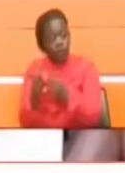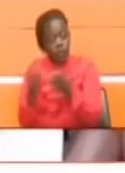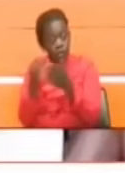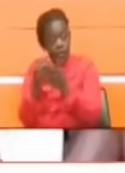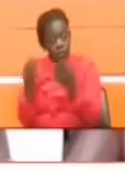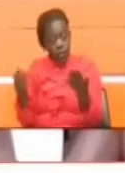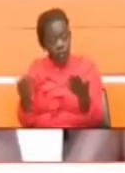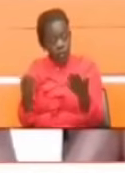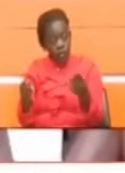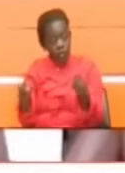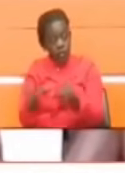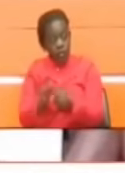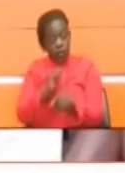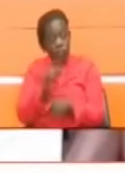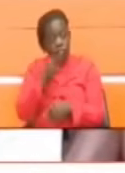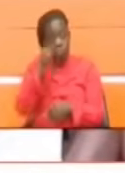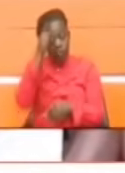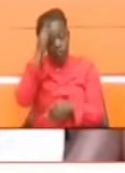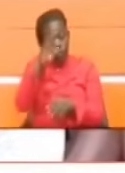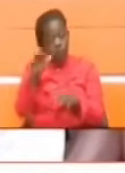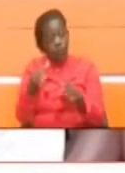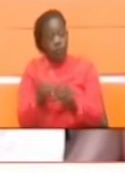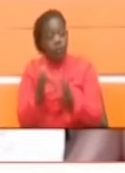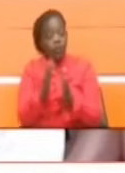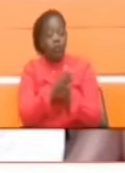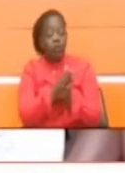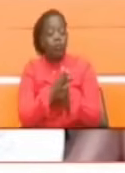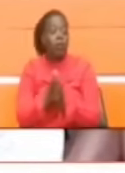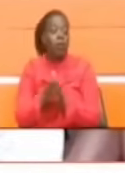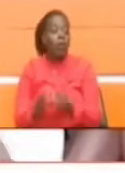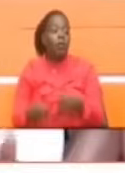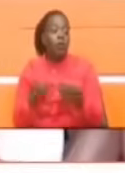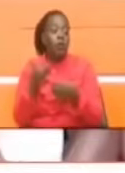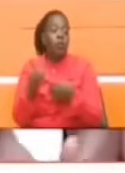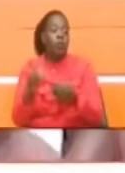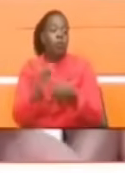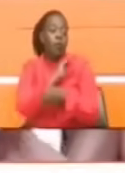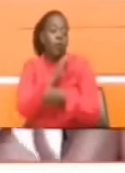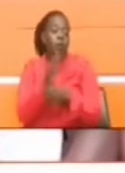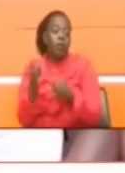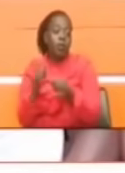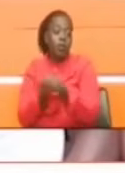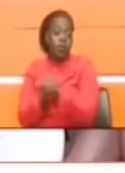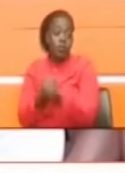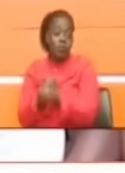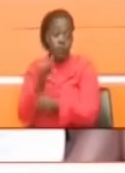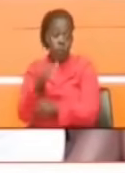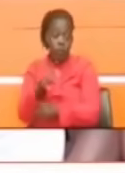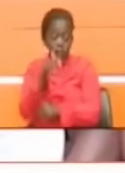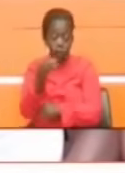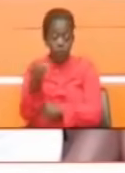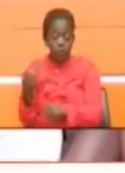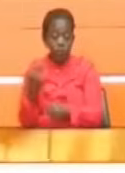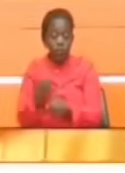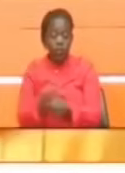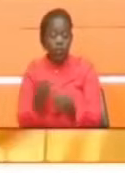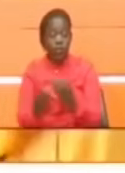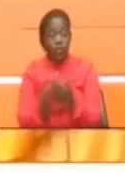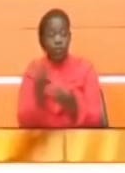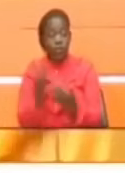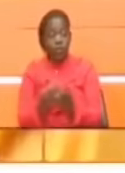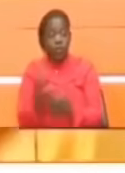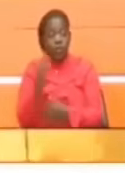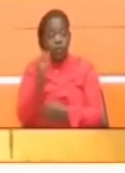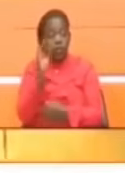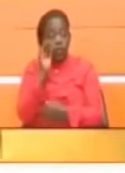nga ttiimu n'abazadde baffe mwenna twebaza olw'okuwaayo amaanyi gammwe ne musapootinga abaana bamwe bano nga bakuzibwa mu bitone.